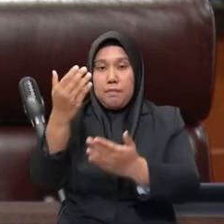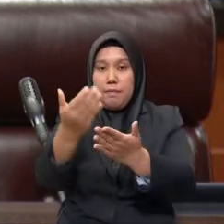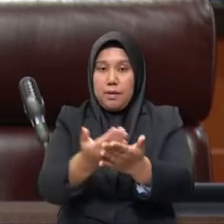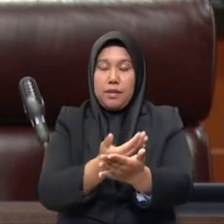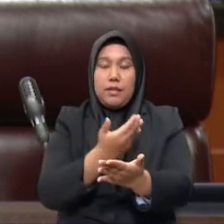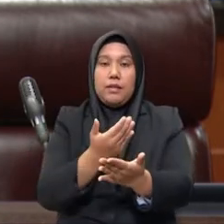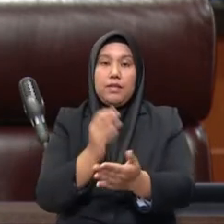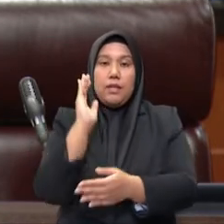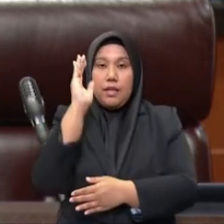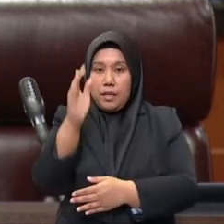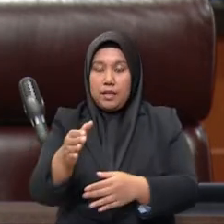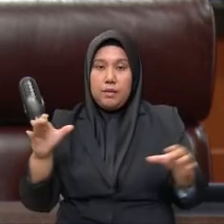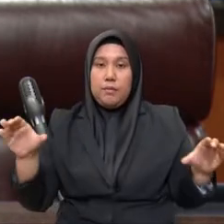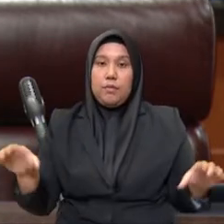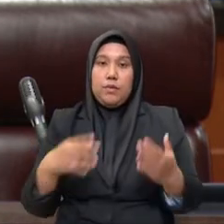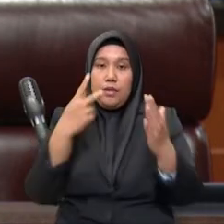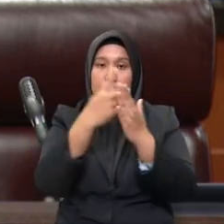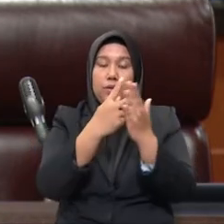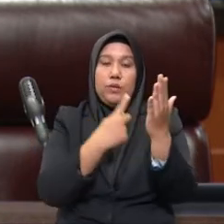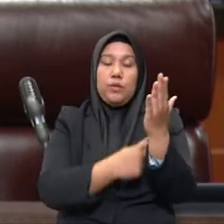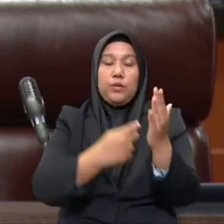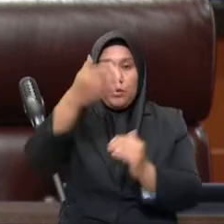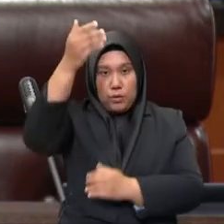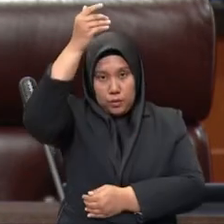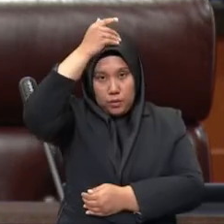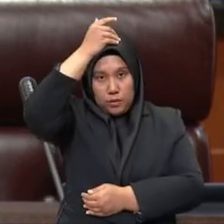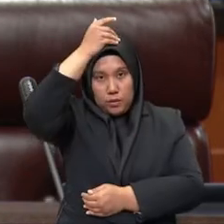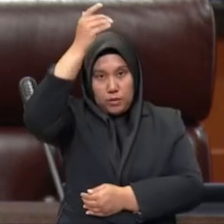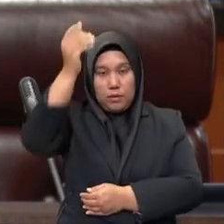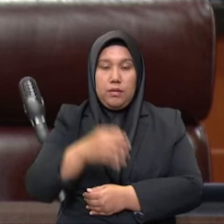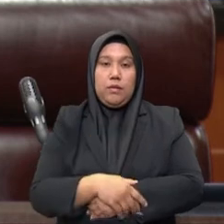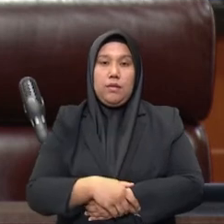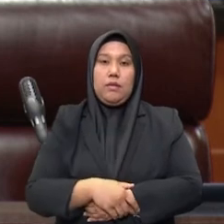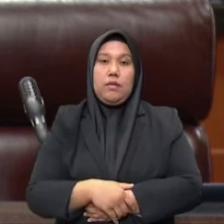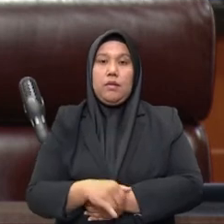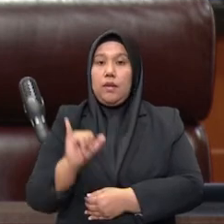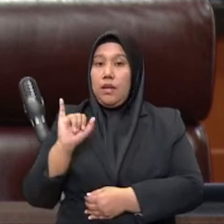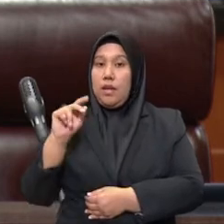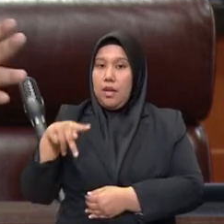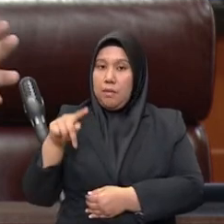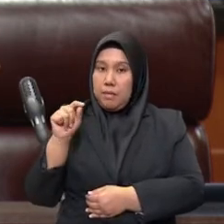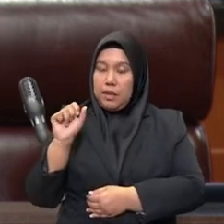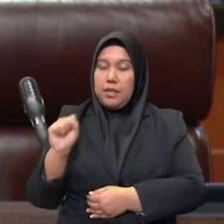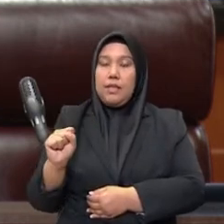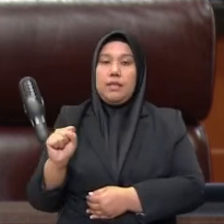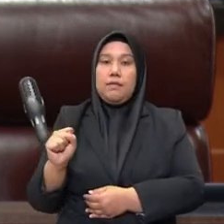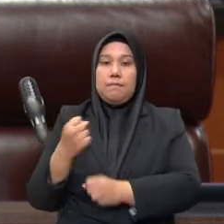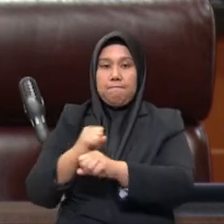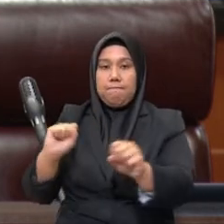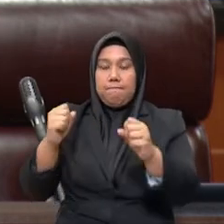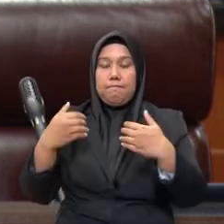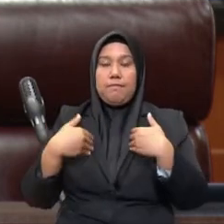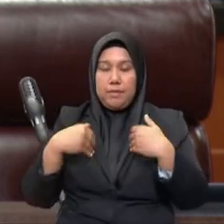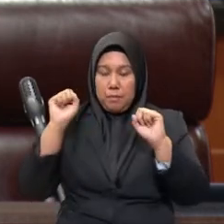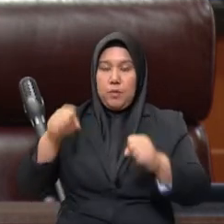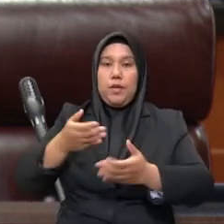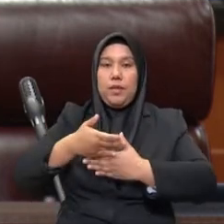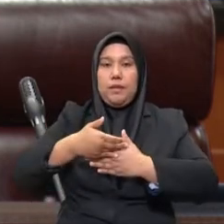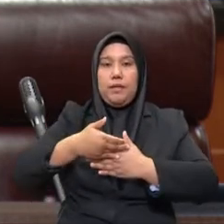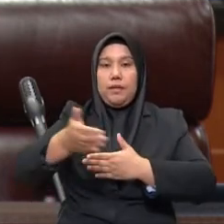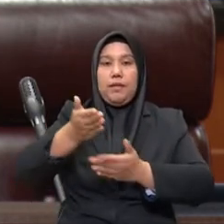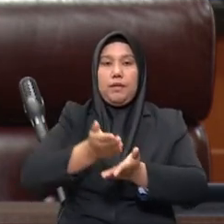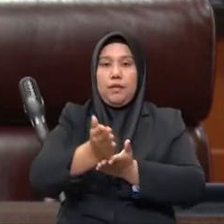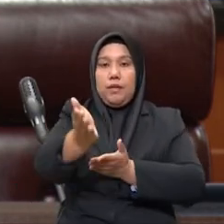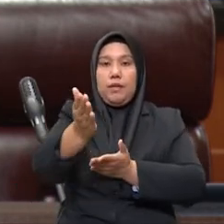yang akan menjalankan kursus kejururawatan. Tetapi IPTS yang sedia ada itu diteruskan itu